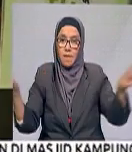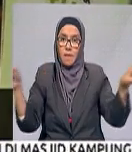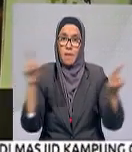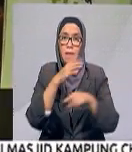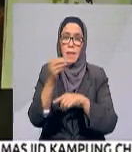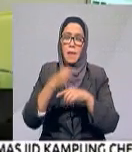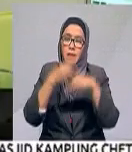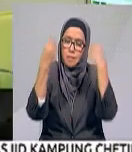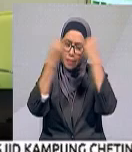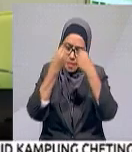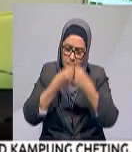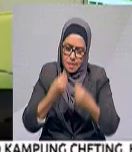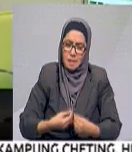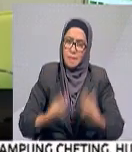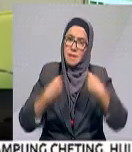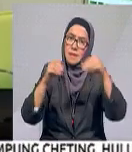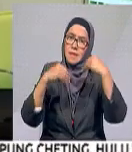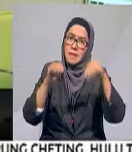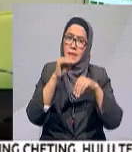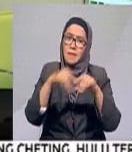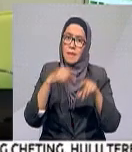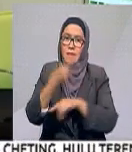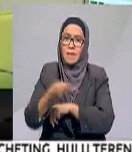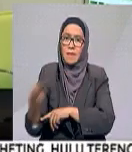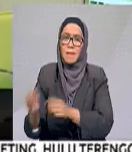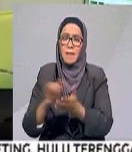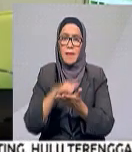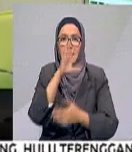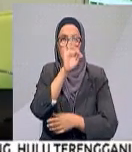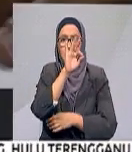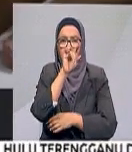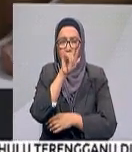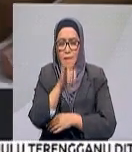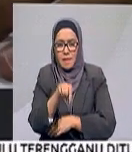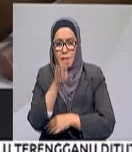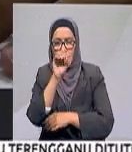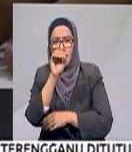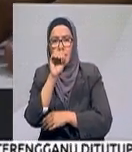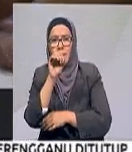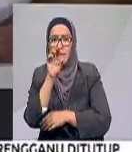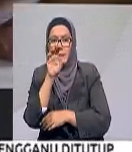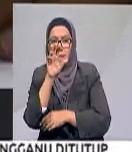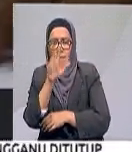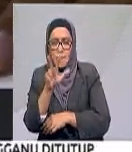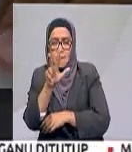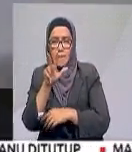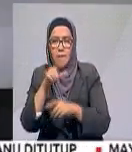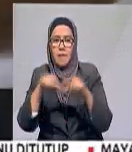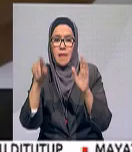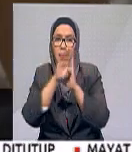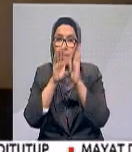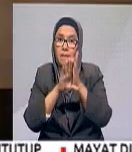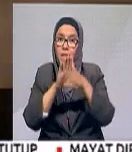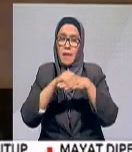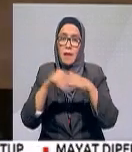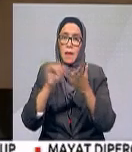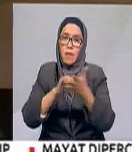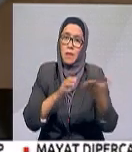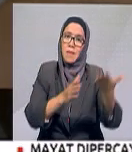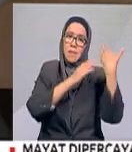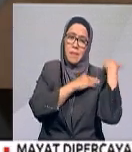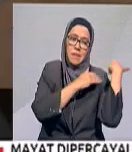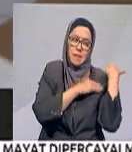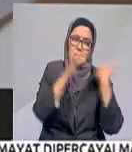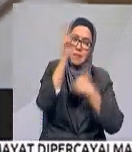nilai pasaran aset sebanyak RM9.63 bilion akan ditanggung kerajaan. Namun UJSB menegaskan